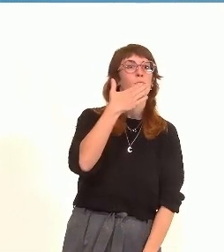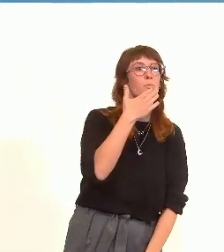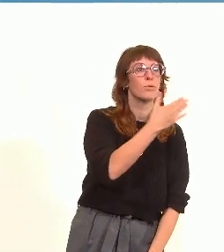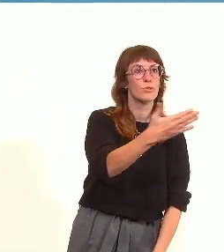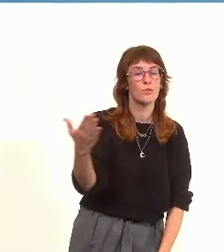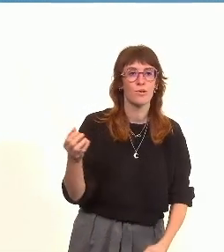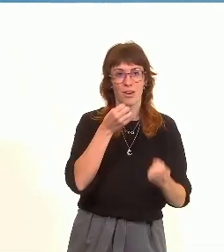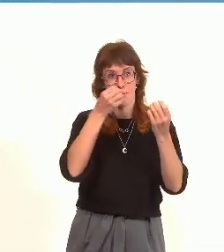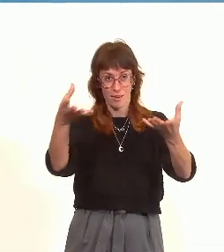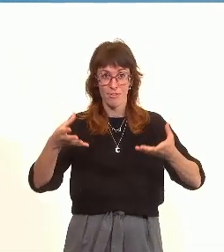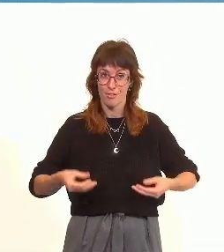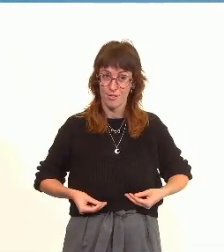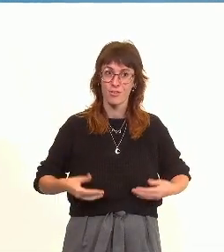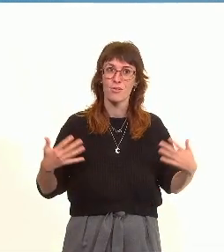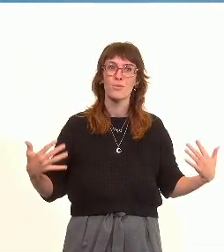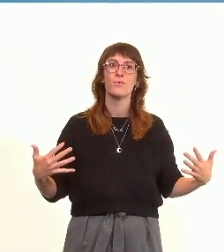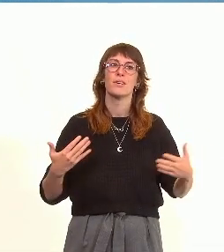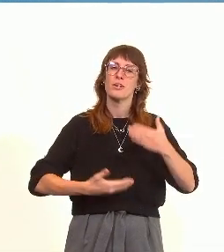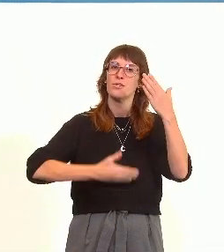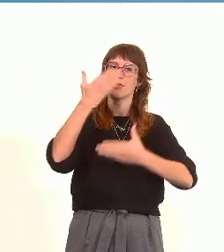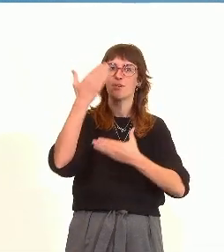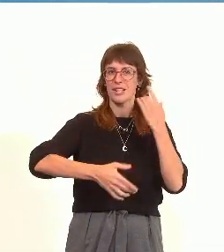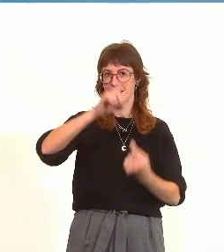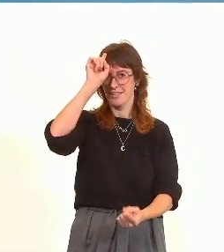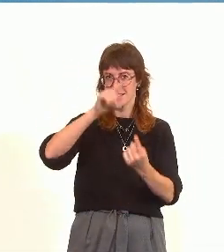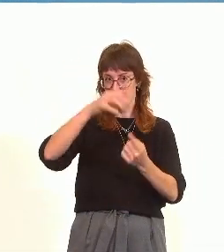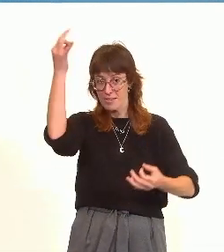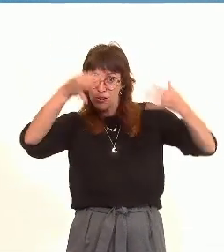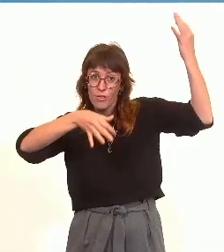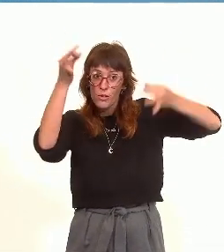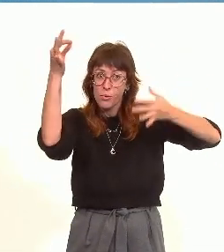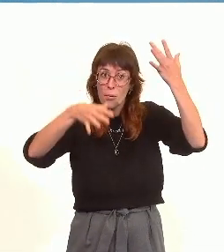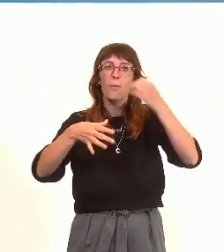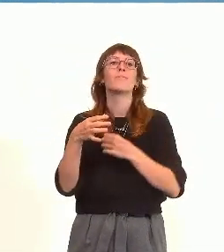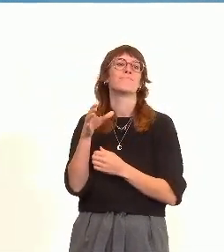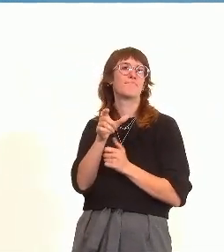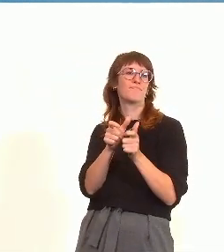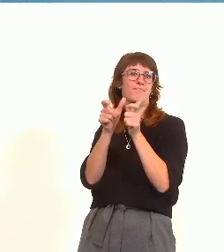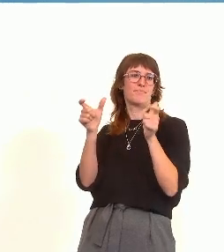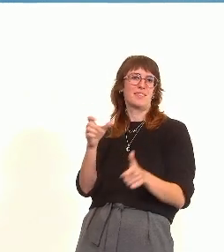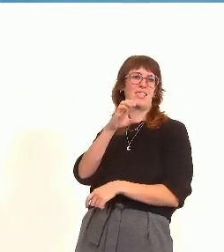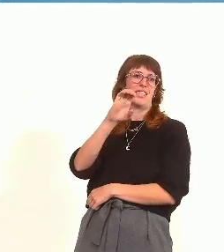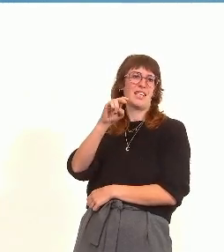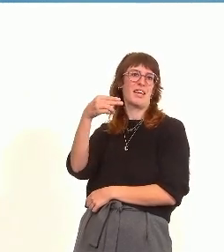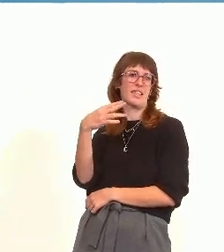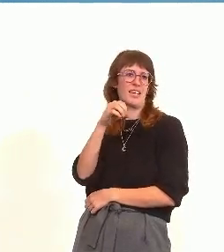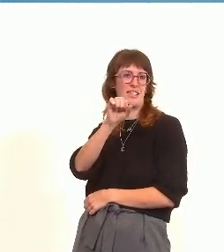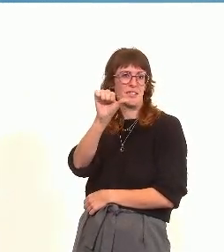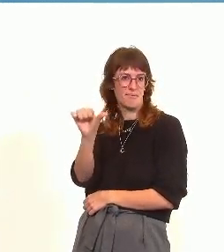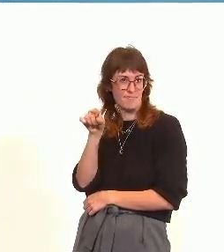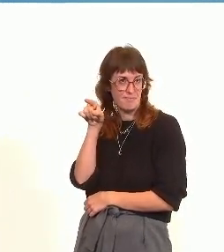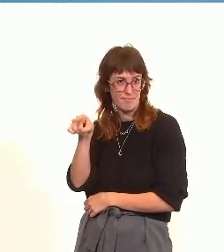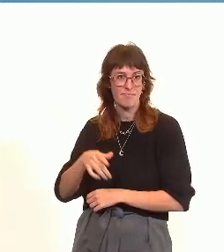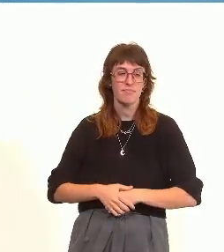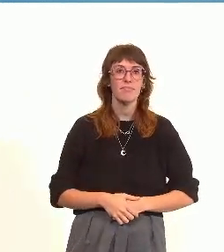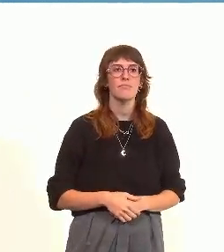Bonjour et bienvenue pour ces rencontres de l'innovation de la CNSA qui, ce jour, se propose de mieux comprendre,